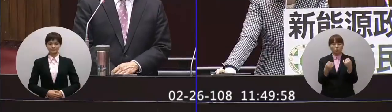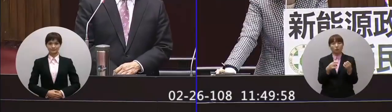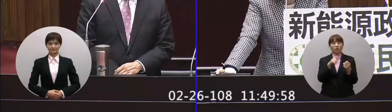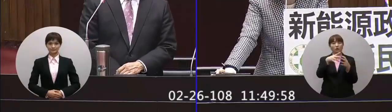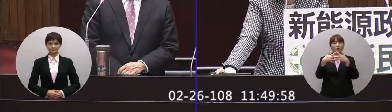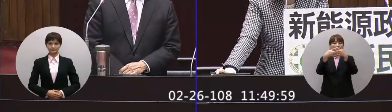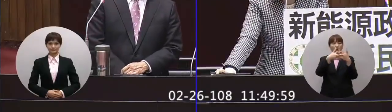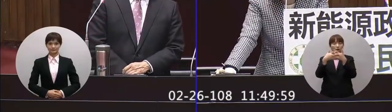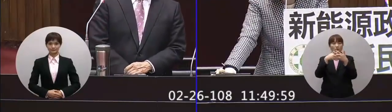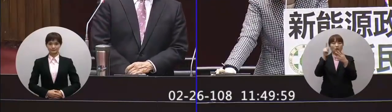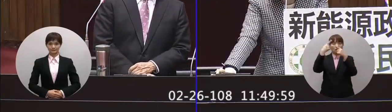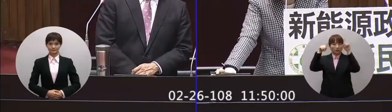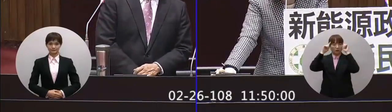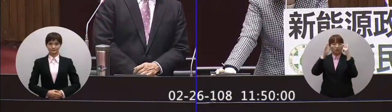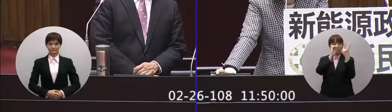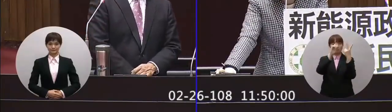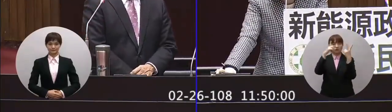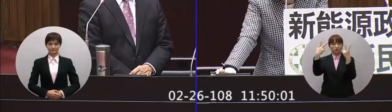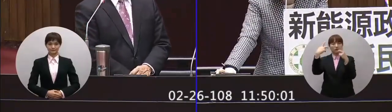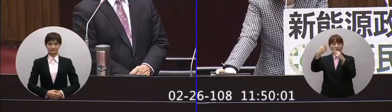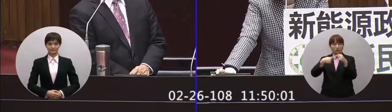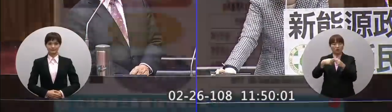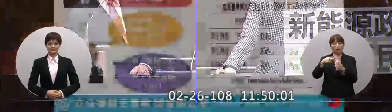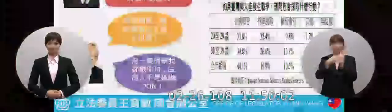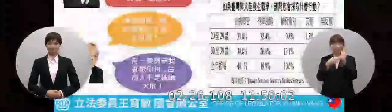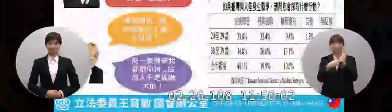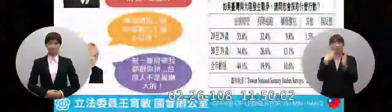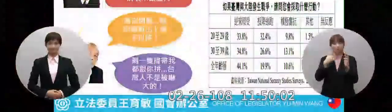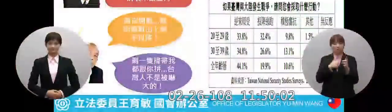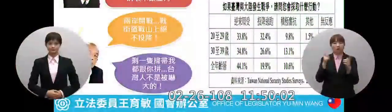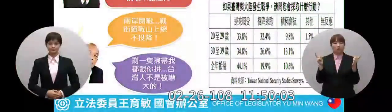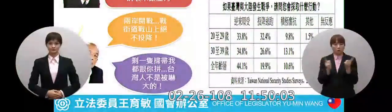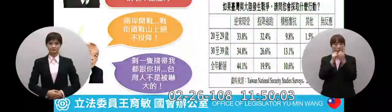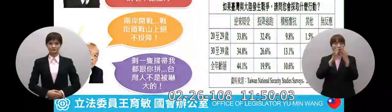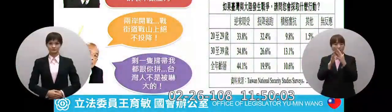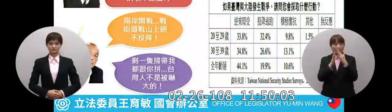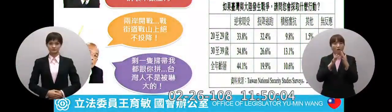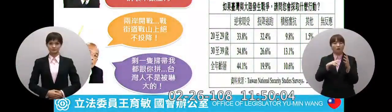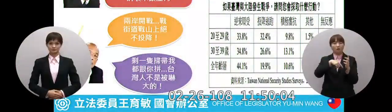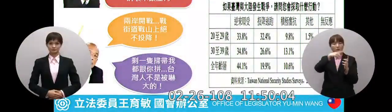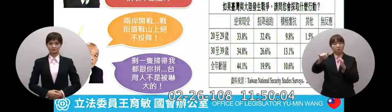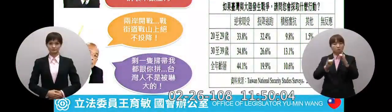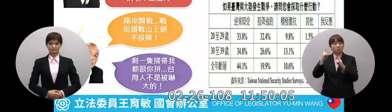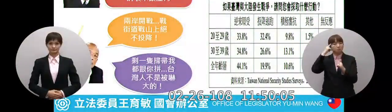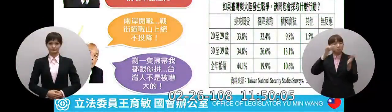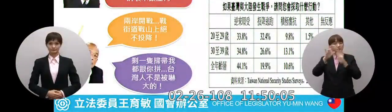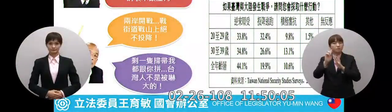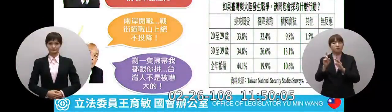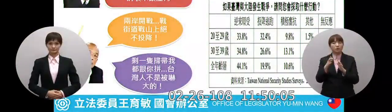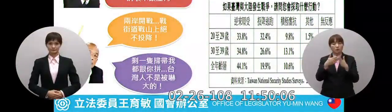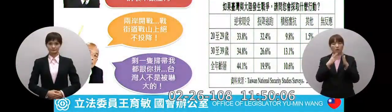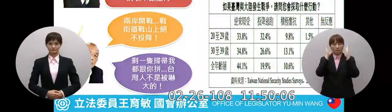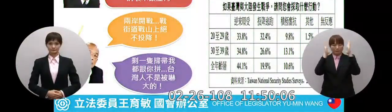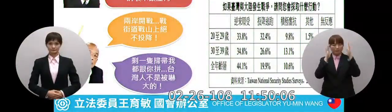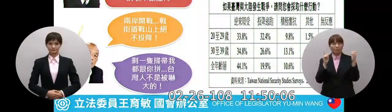这个是美国杜克大学2017年所做的，就是如果真的发生战争的话，大家的态度如何？要积